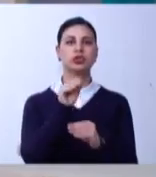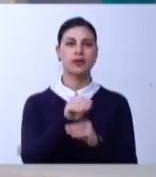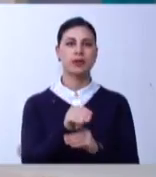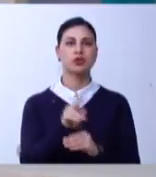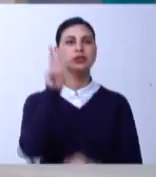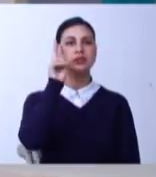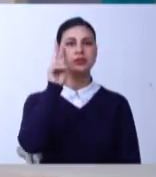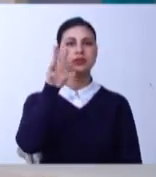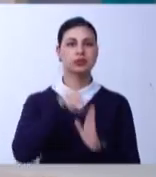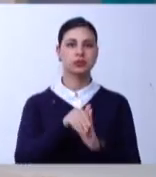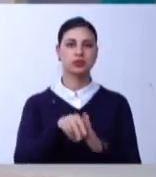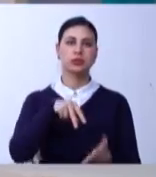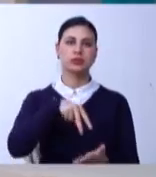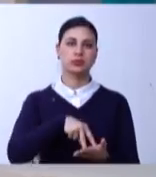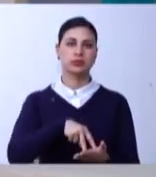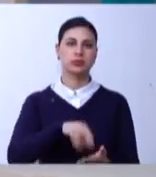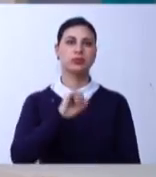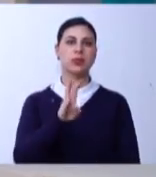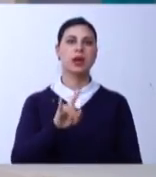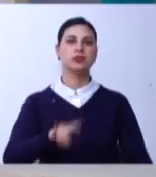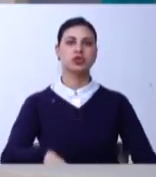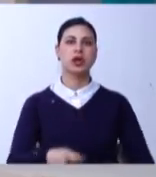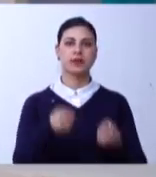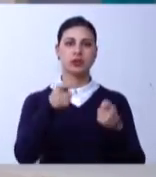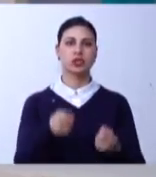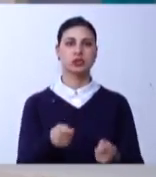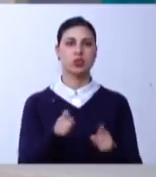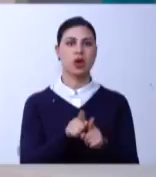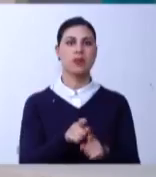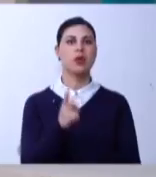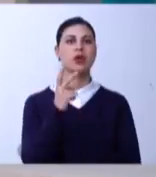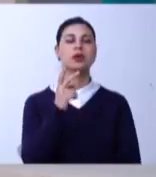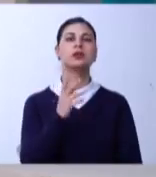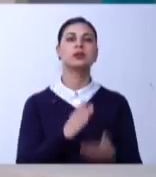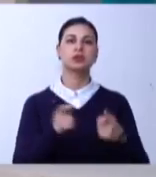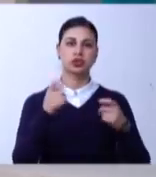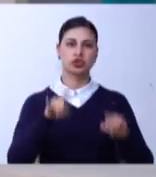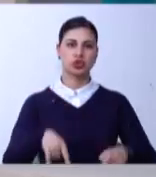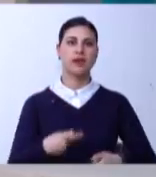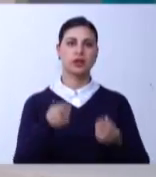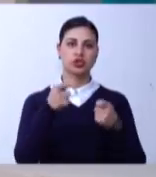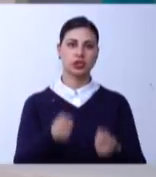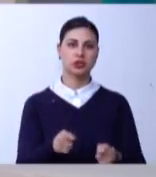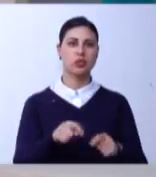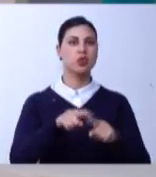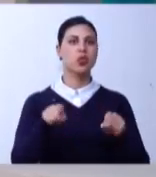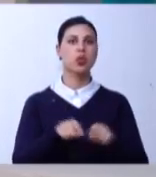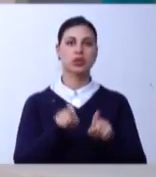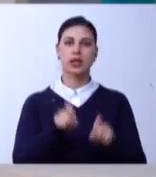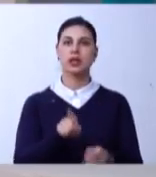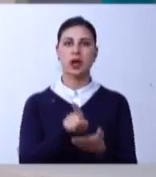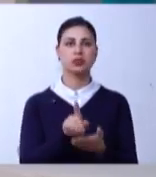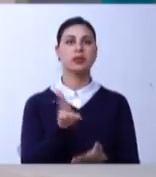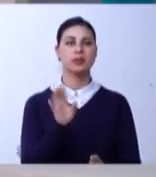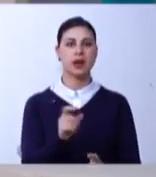და საპირფარეშოში ფეხზე იდგეს ოღონ შარვალჩაწეული. ანუ ორი მიზანი აღარ გქონდეს: შარვალჩაწეული ქოთანზე აღარ ზის, შარვალი